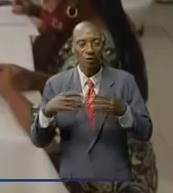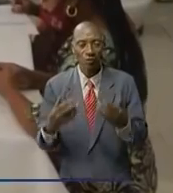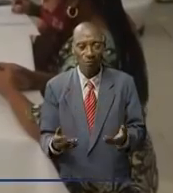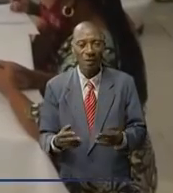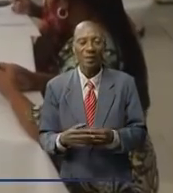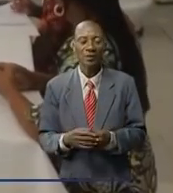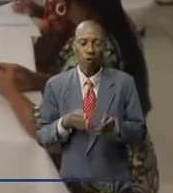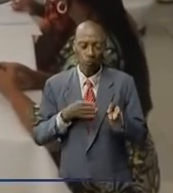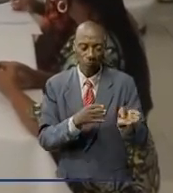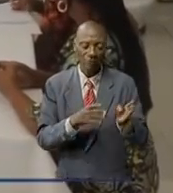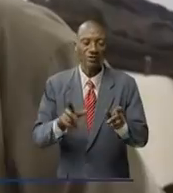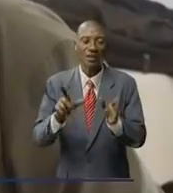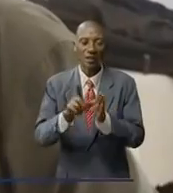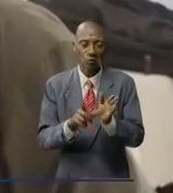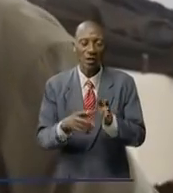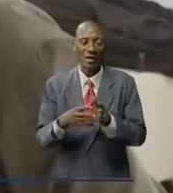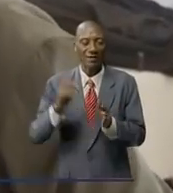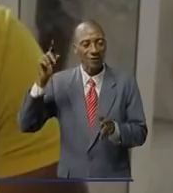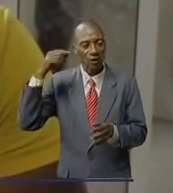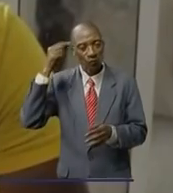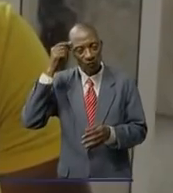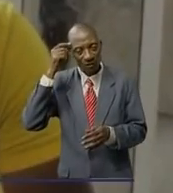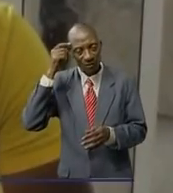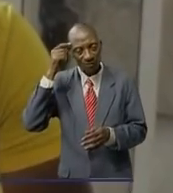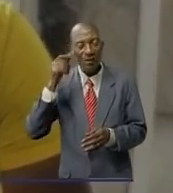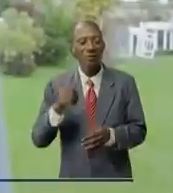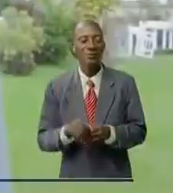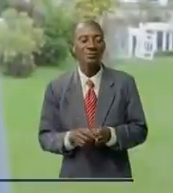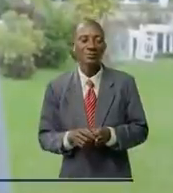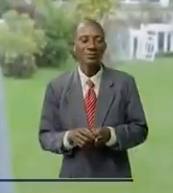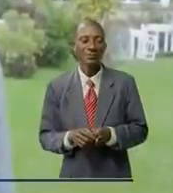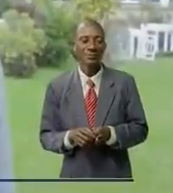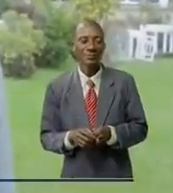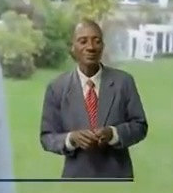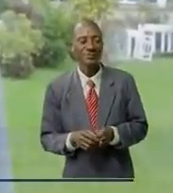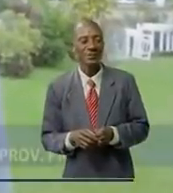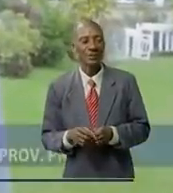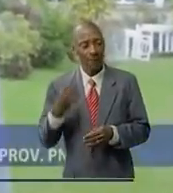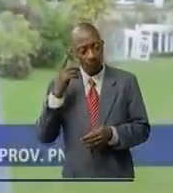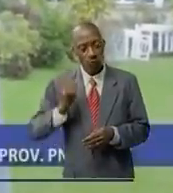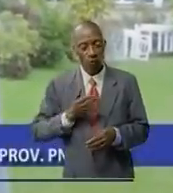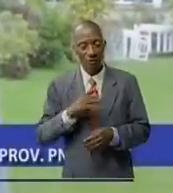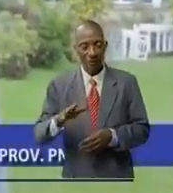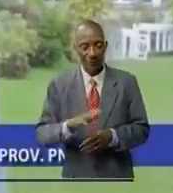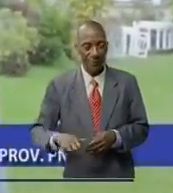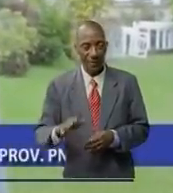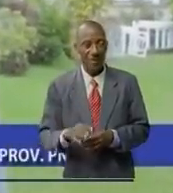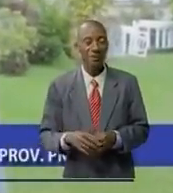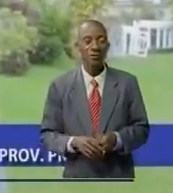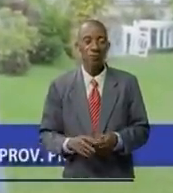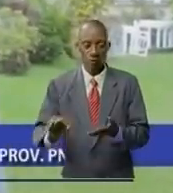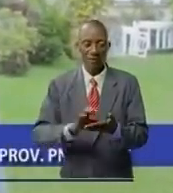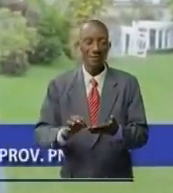de la loi par le gouvernement en prônant la gratuité des soins des PVV. Par rapport à notre pays, vous savez, on a promulgué la loi